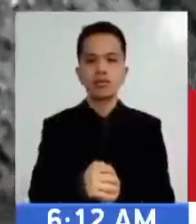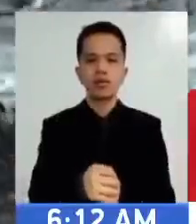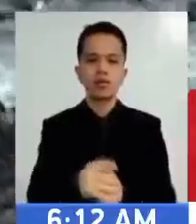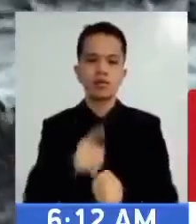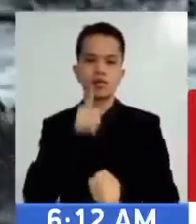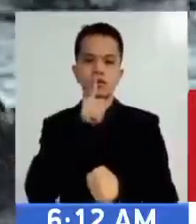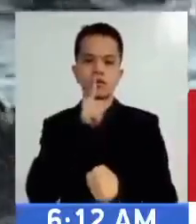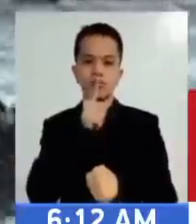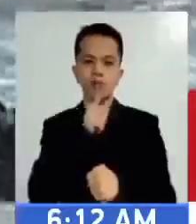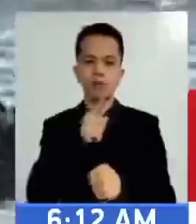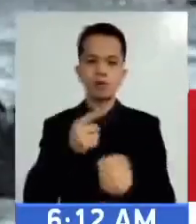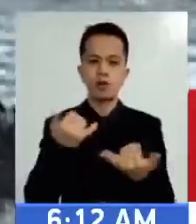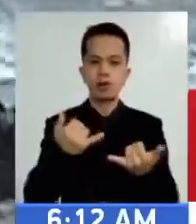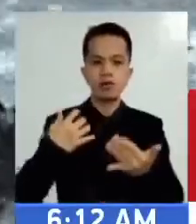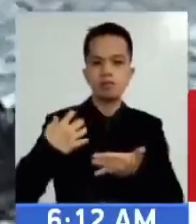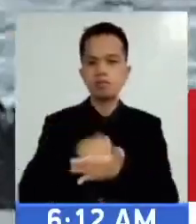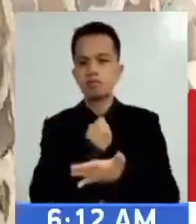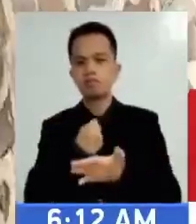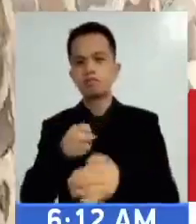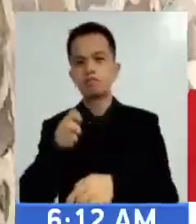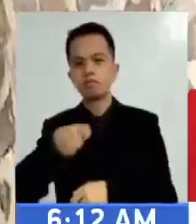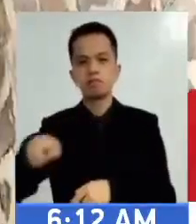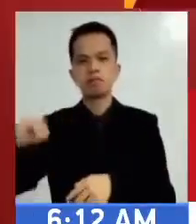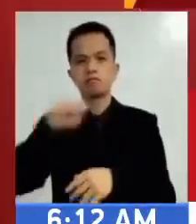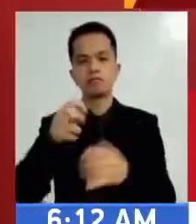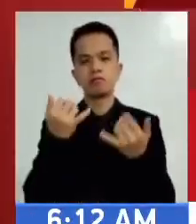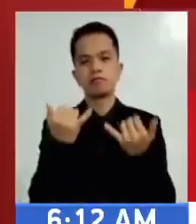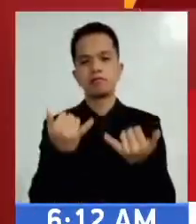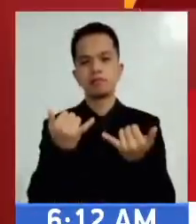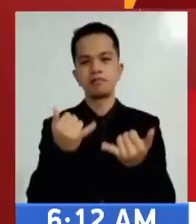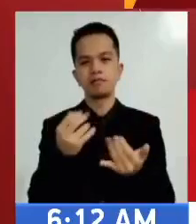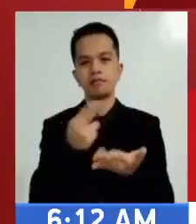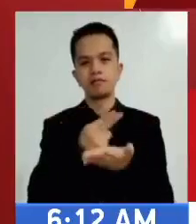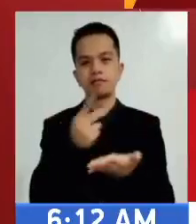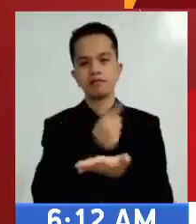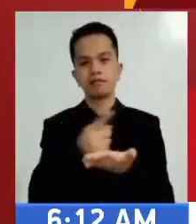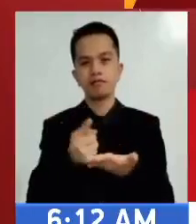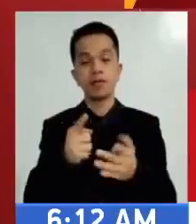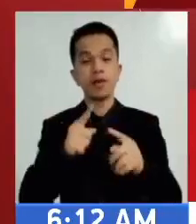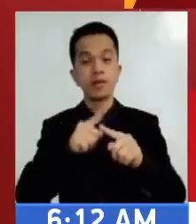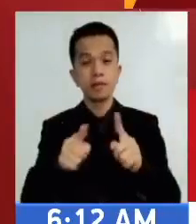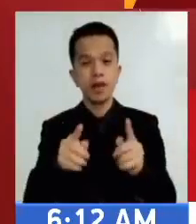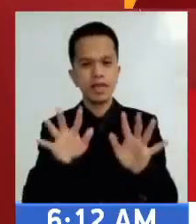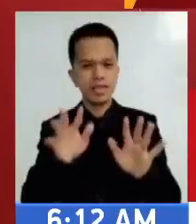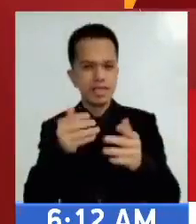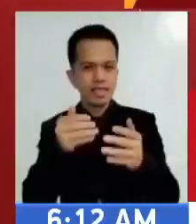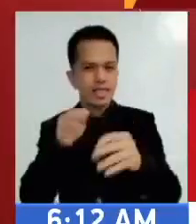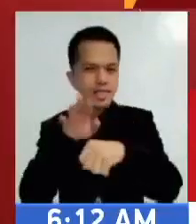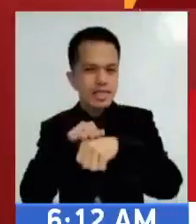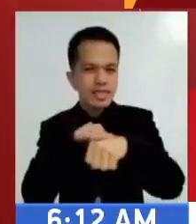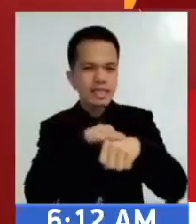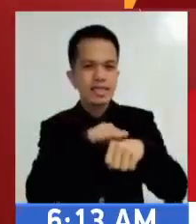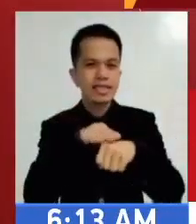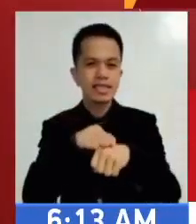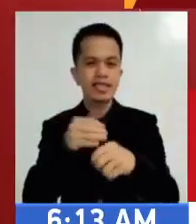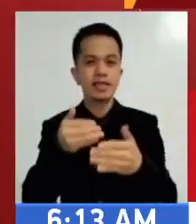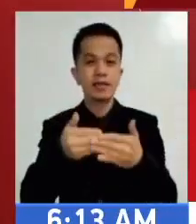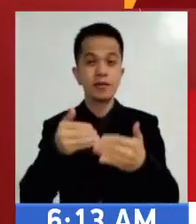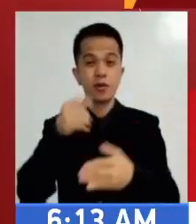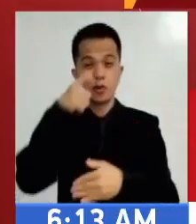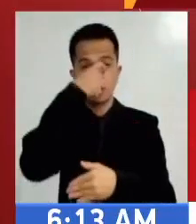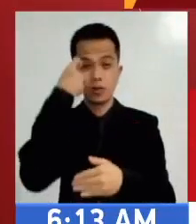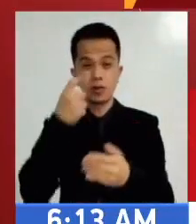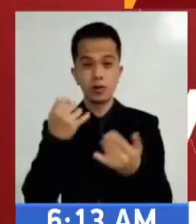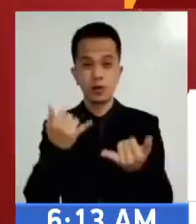kababayan natin ngayong Semana Santa. Pero bago magbabad sa init ng araw, sa pamamasyal ngayong tag-init,